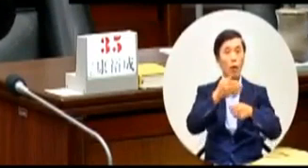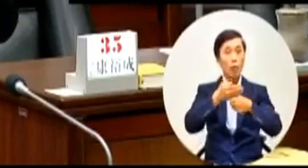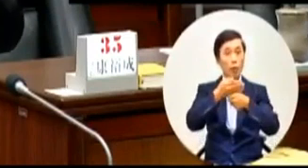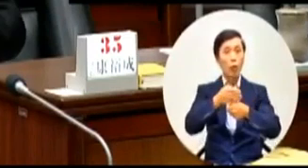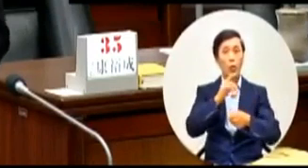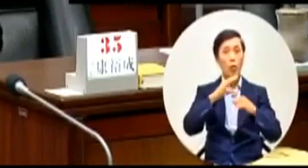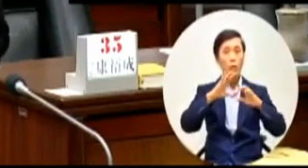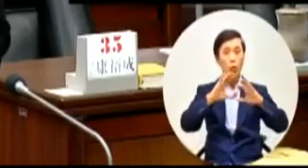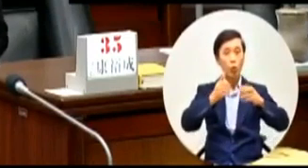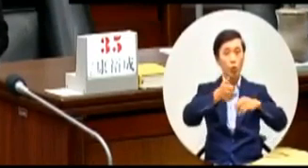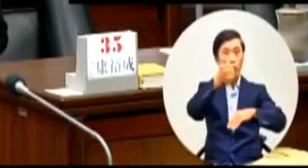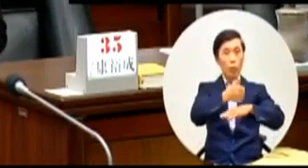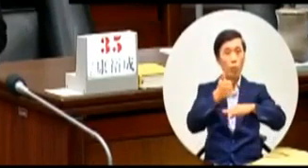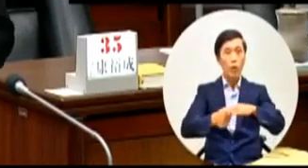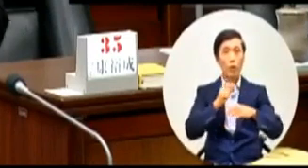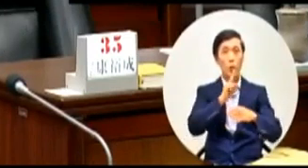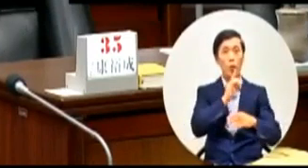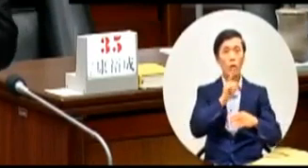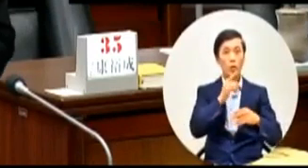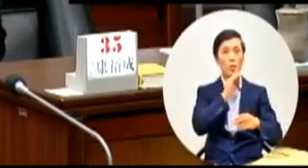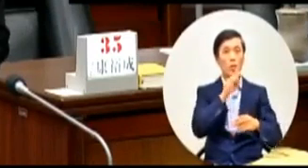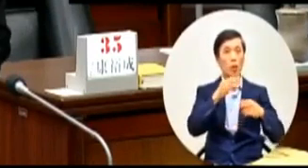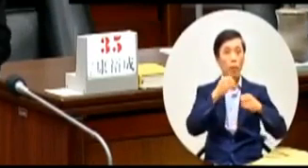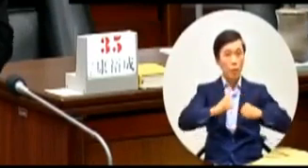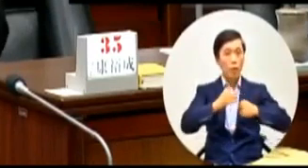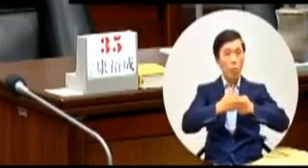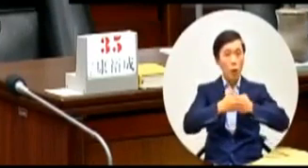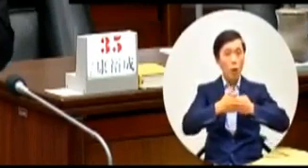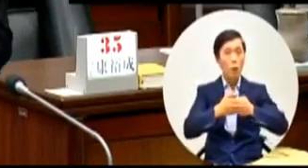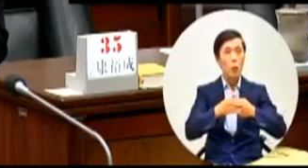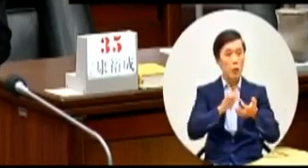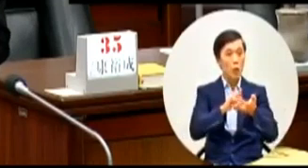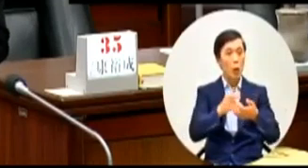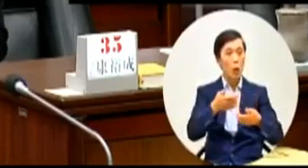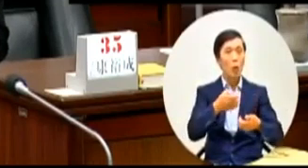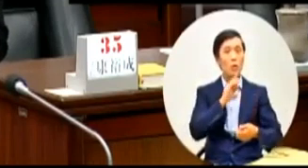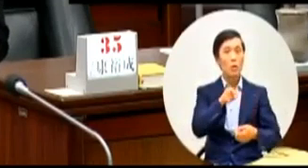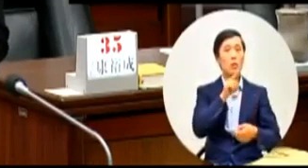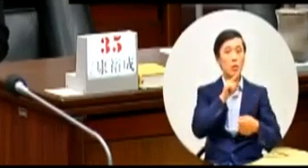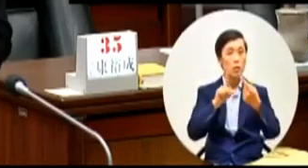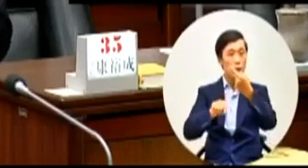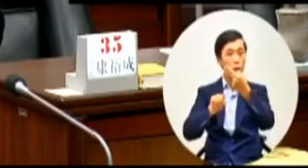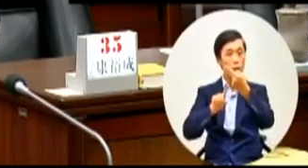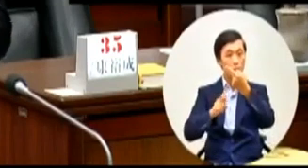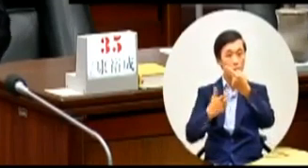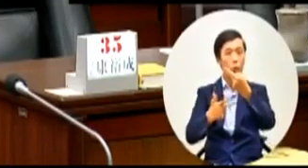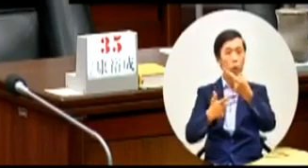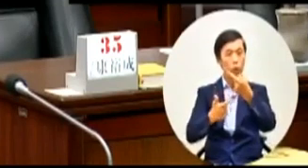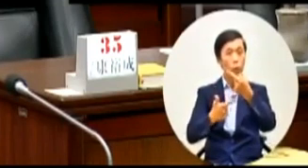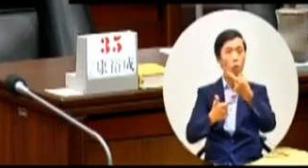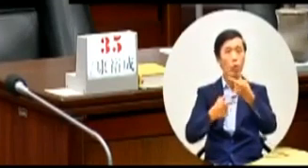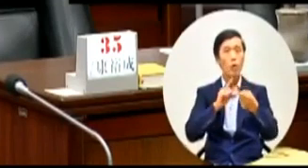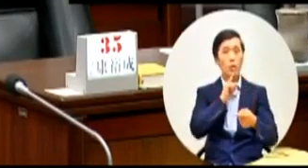台办发言人马晓光雄心的共患这一月十六的讲法啦这个是共谋国家统一，统一后的是